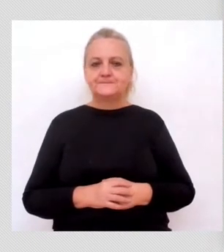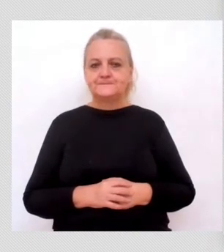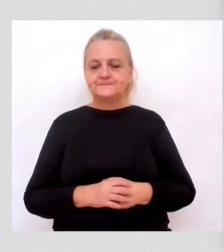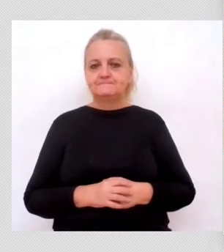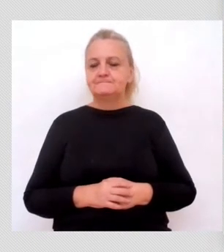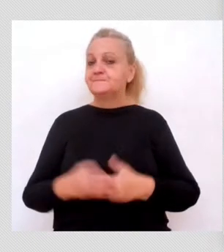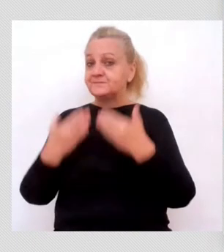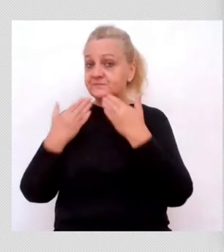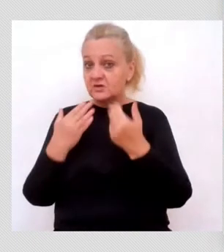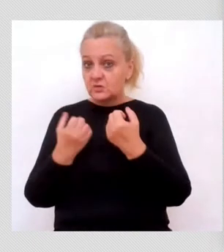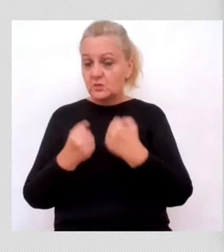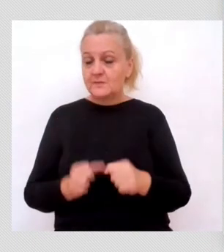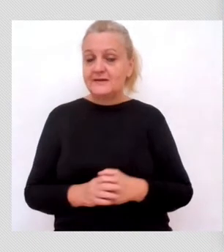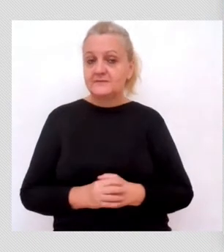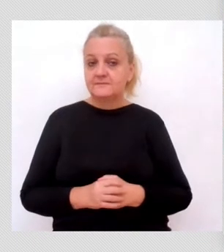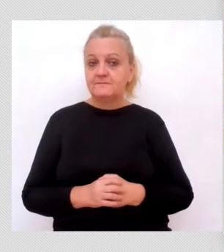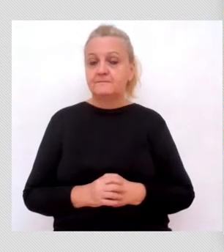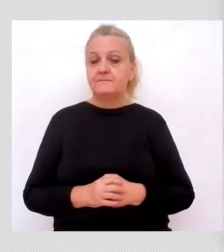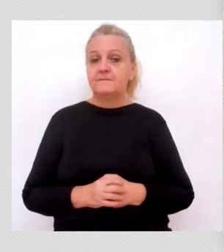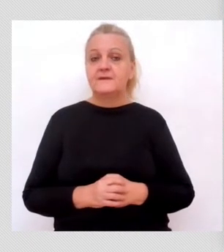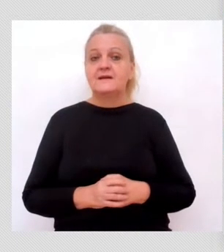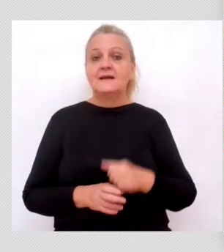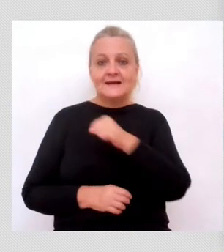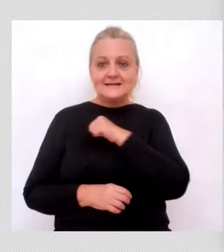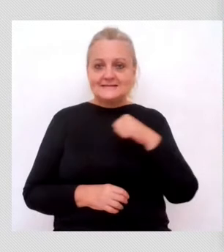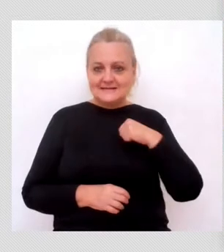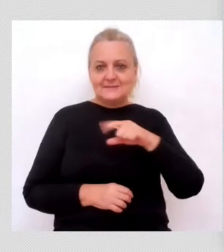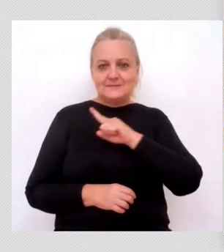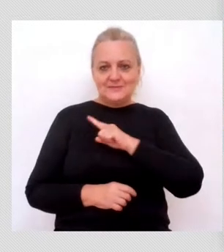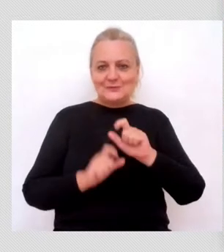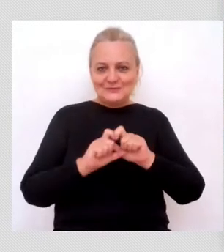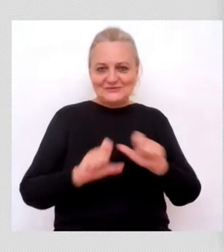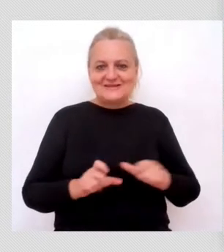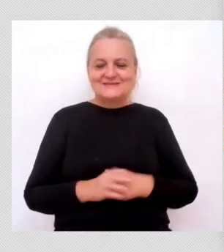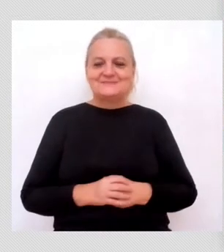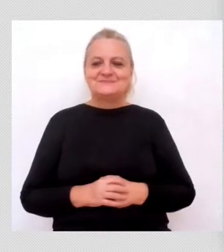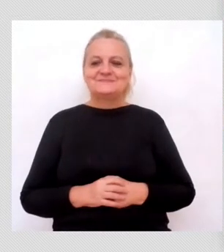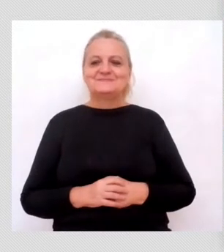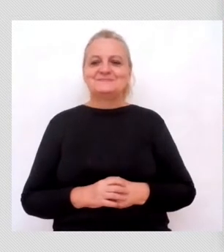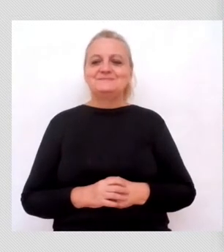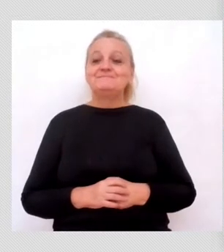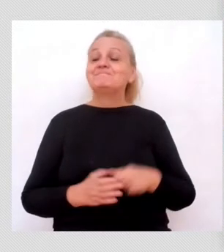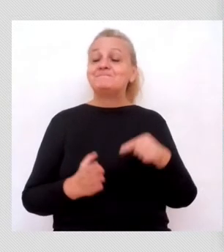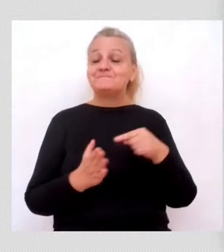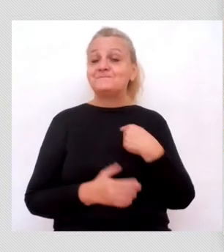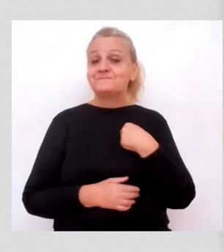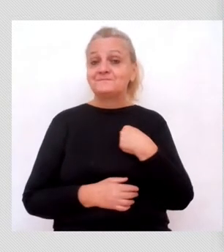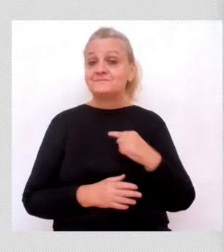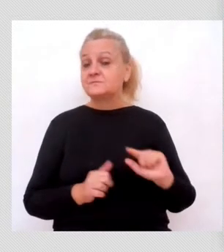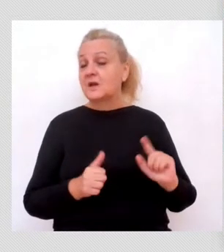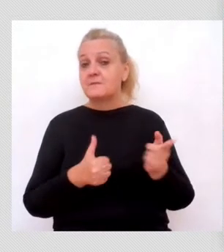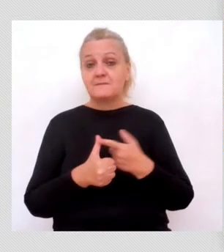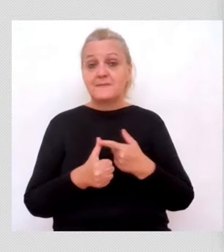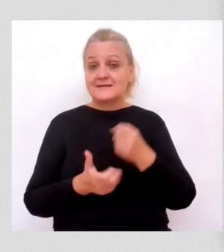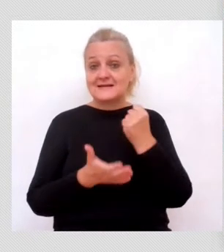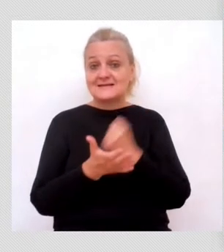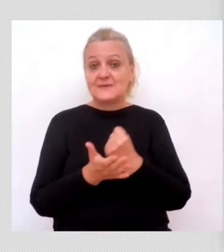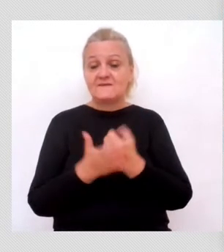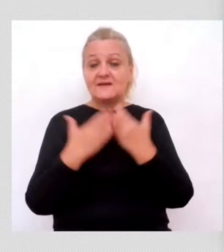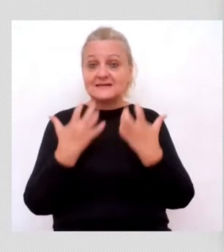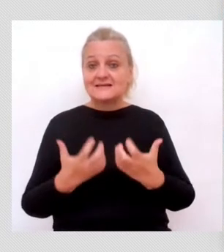Dziękuję bardzo, już sam będę pilnował swojego czasu. Więc ja pierwszą rzecz, którą chcę powiedzieć,